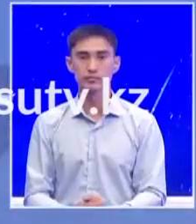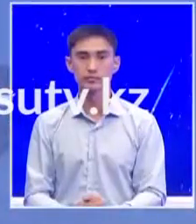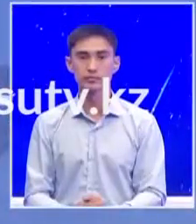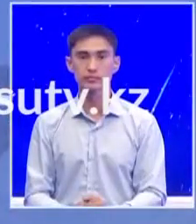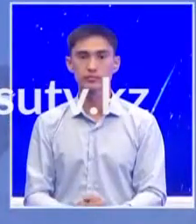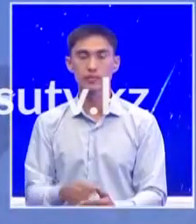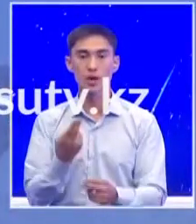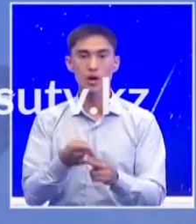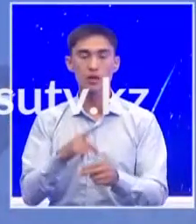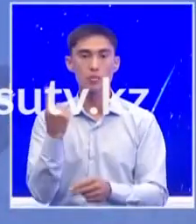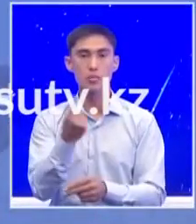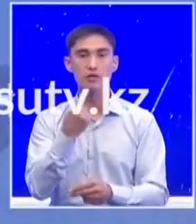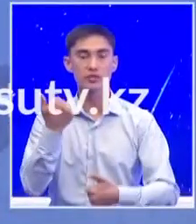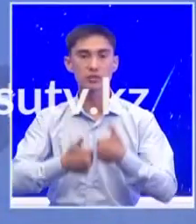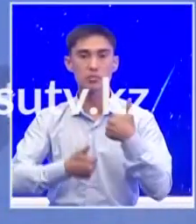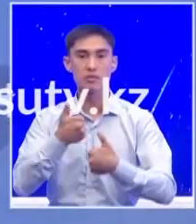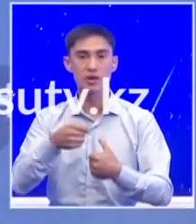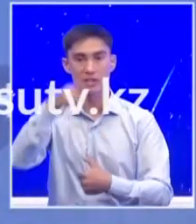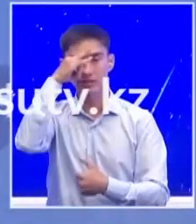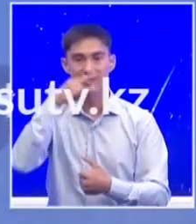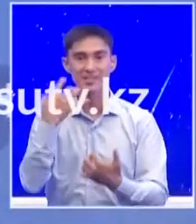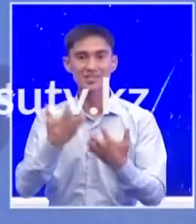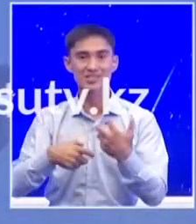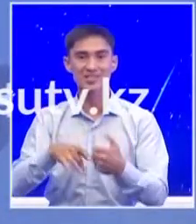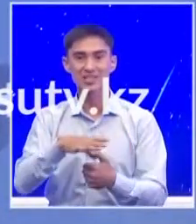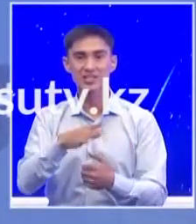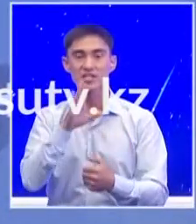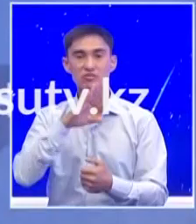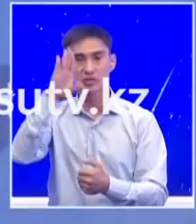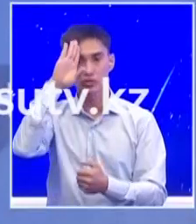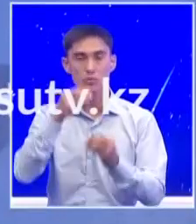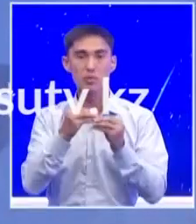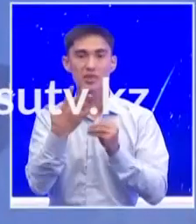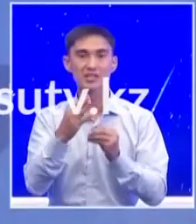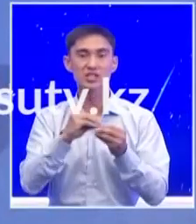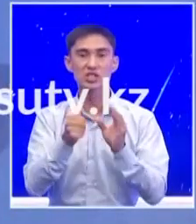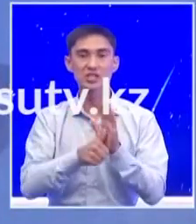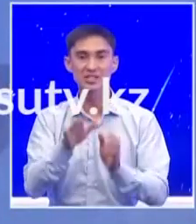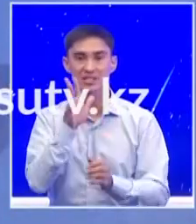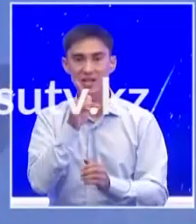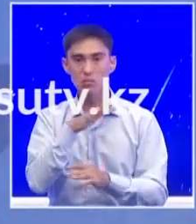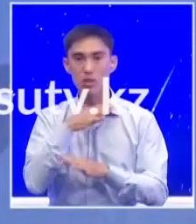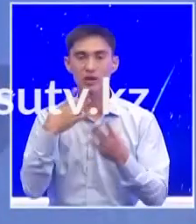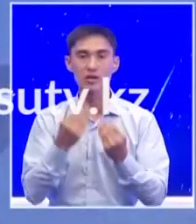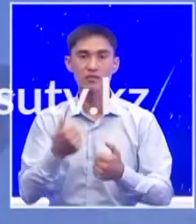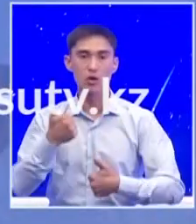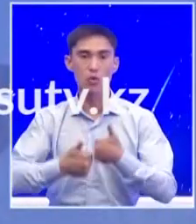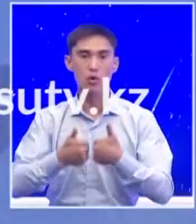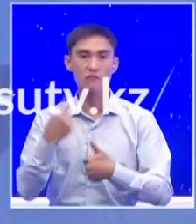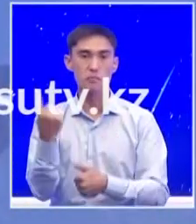Это первый чемпионат Казахстана многодневной гонки среди юношей и девушек 15-16 лет. Эта многодневная гонка проходит